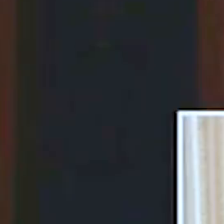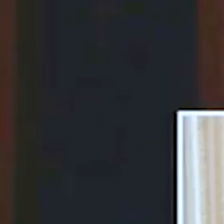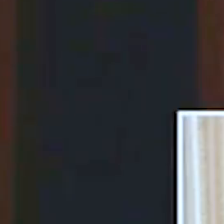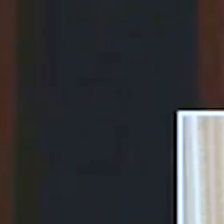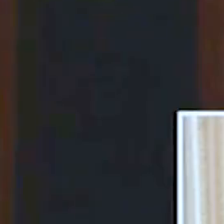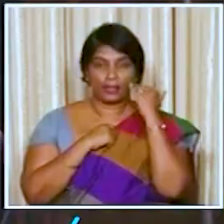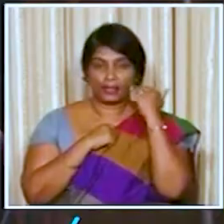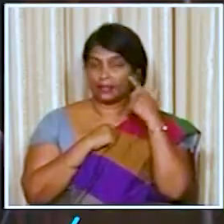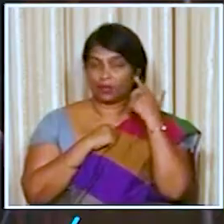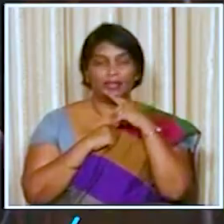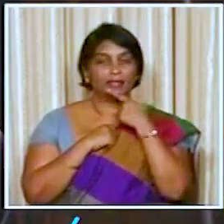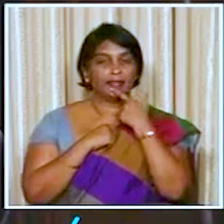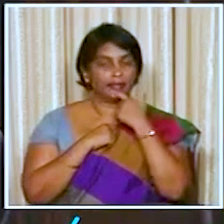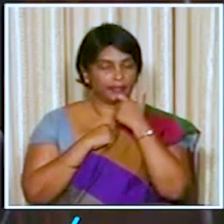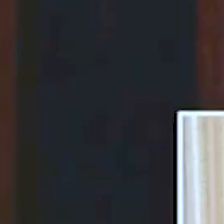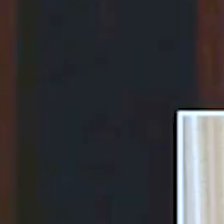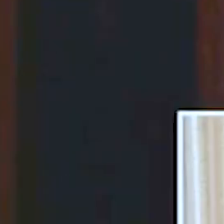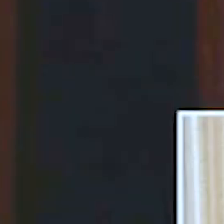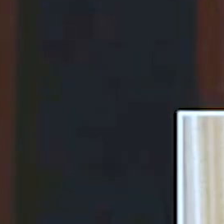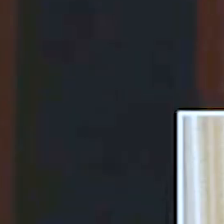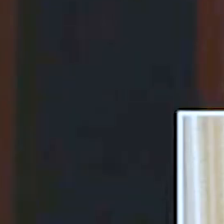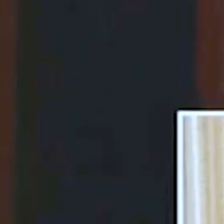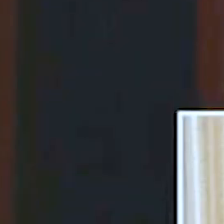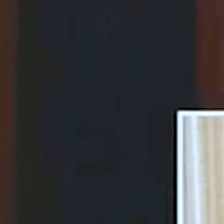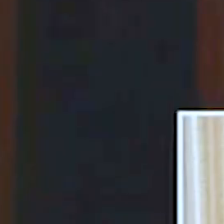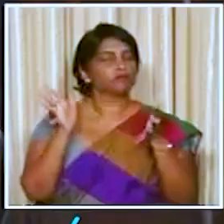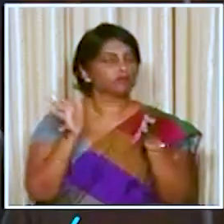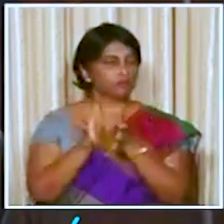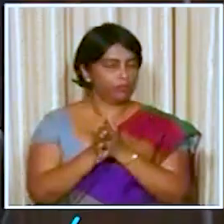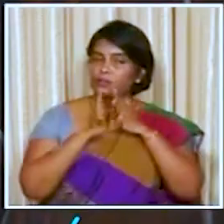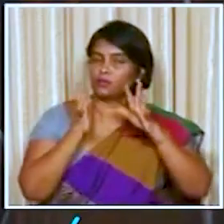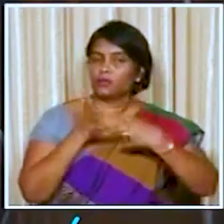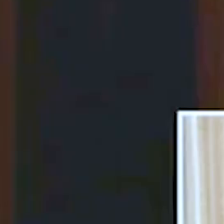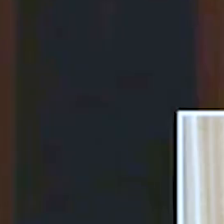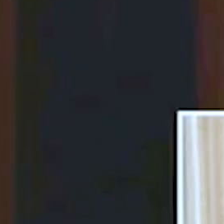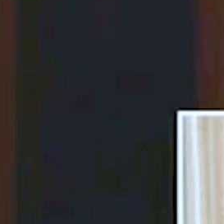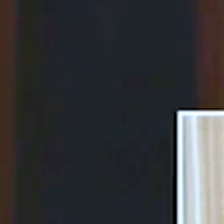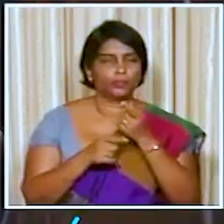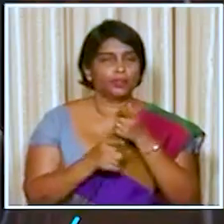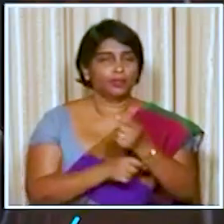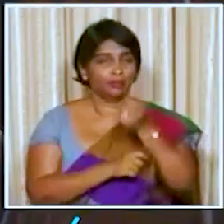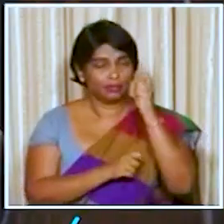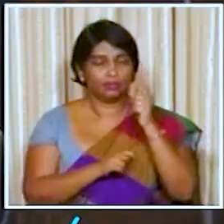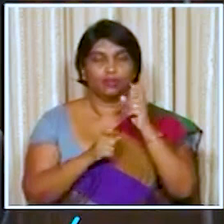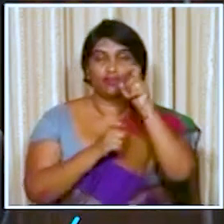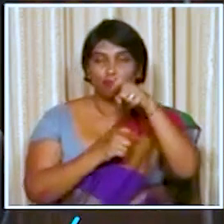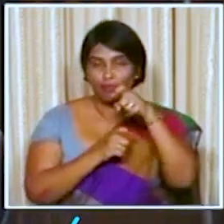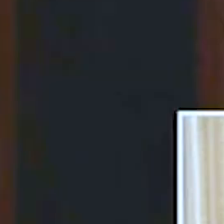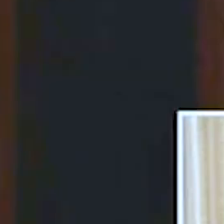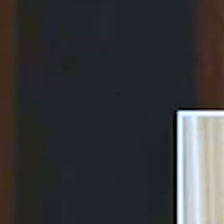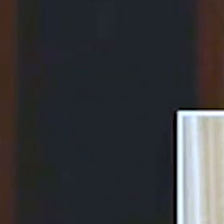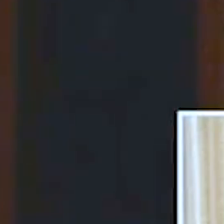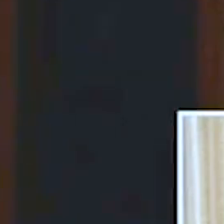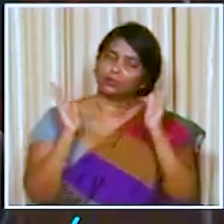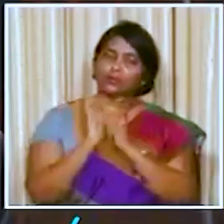ටී, බිත්තර, දියර කිරි මේ සියල්ල සහ ඒවෙන් කරන නිෂ්පාදන ඊළඟට ඇම, බිලිපිති, බිලිකොකු, මෝටර් එන්ජින්